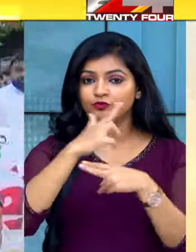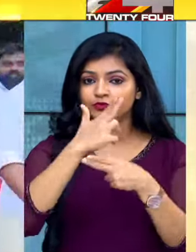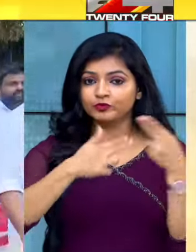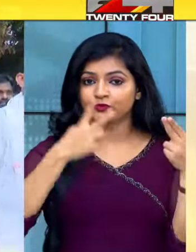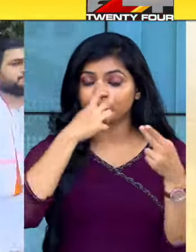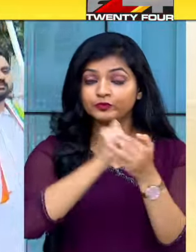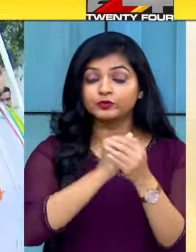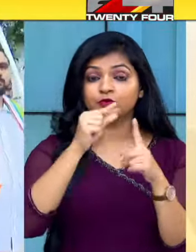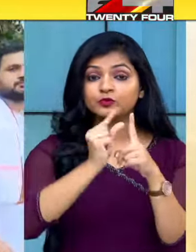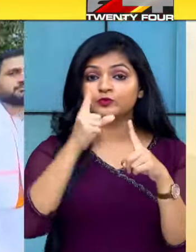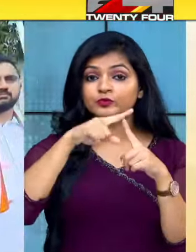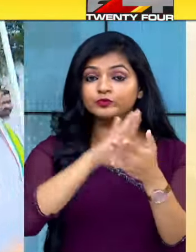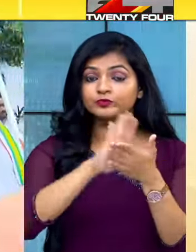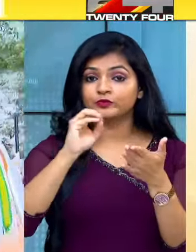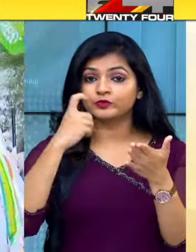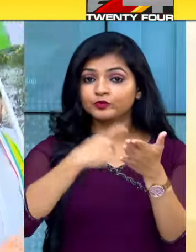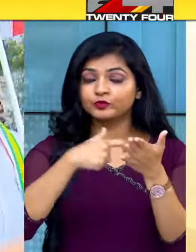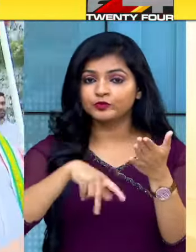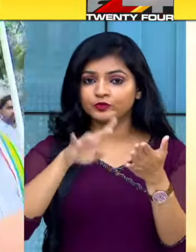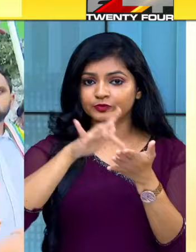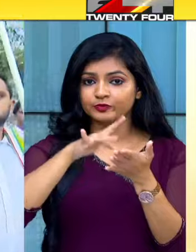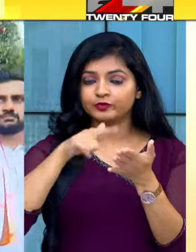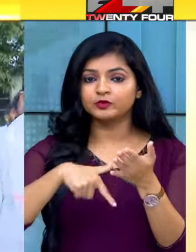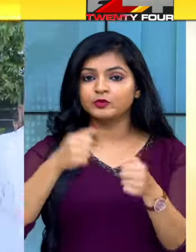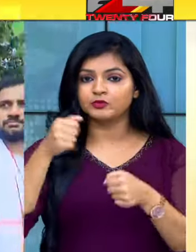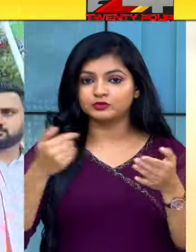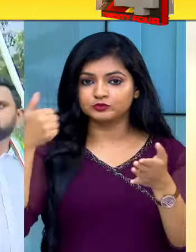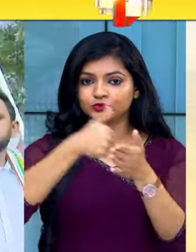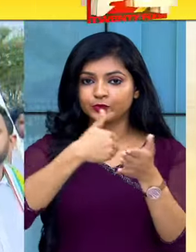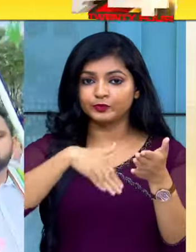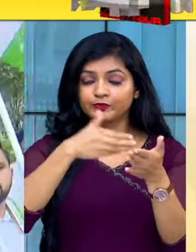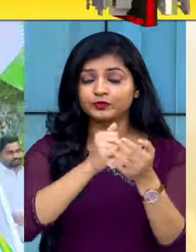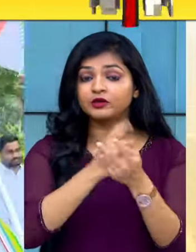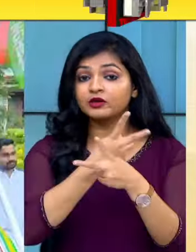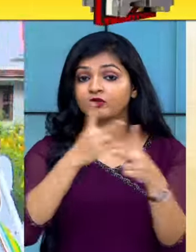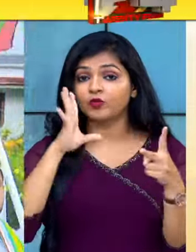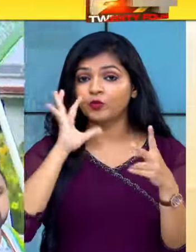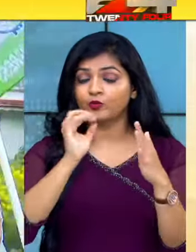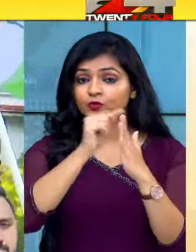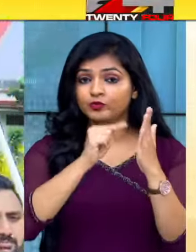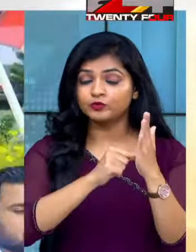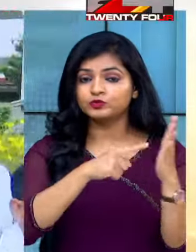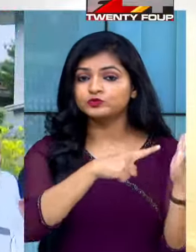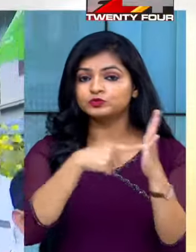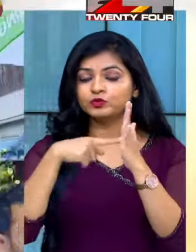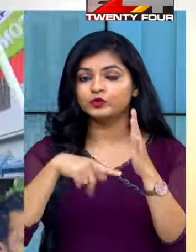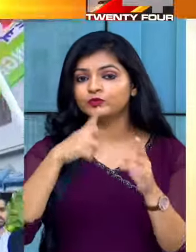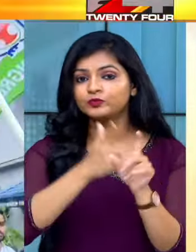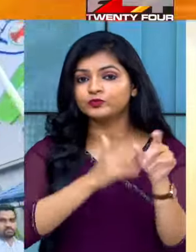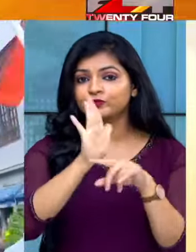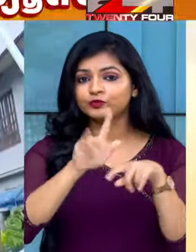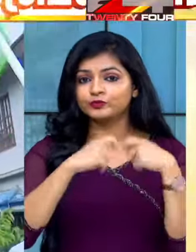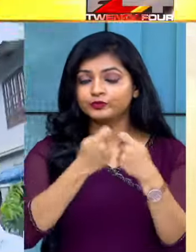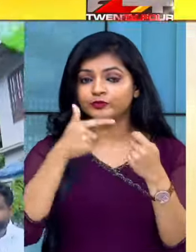കഴിയുന്നത്. ഇപ്പോൾ പുത്തൂർവയൽ എന്ന് പറയുന്ന പ്രദേശത്തേക്ക് മാർച്ച് എത്താൻ പോകുന്നു. വിവിധ വിഷയങ്ങൾ ഉന്നയിച്ചുകൊണ്ടാണ് ഇത്തരത്തിൽ യൂത്ത് കോൺഗ്രസ് മാർച്ച് നടത്തുന്നത്. അതിൽ പ്രധാനപ്പെട്ട